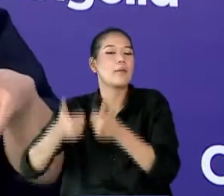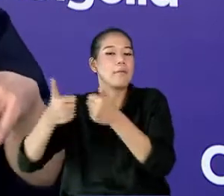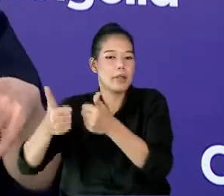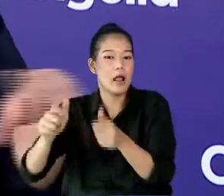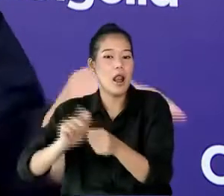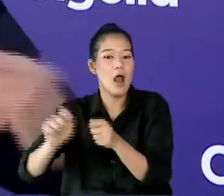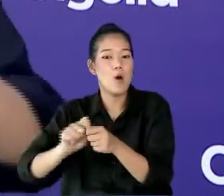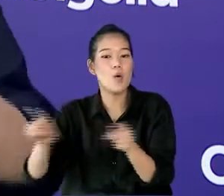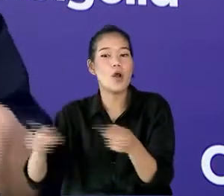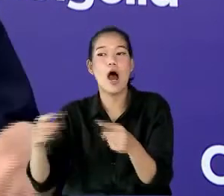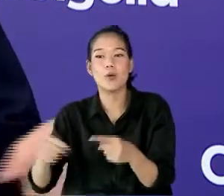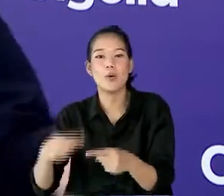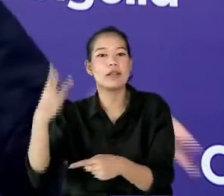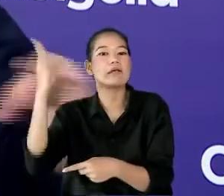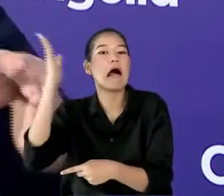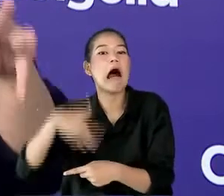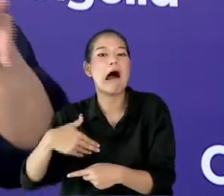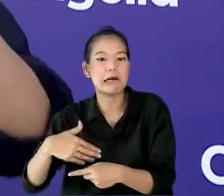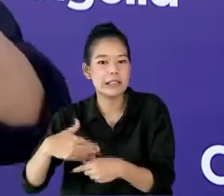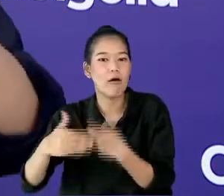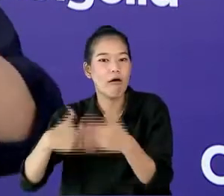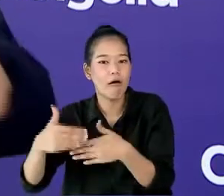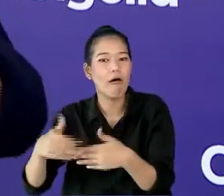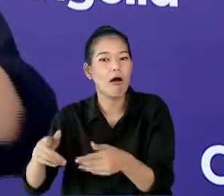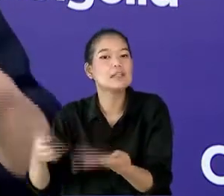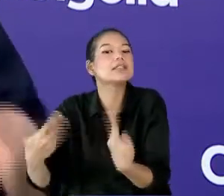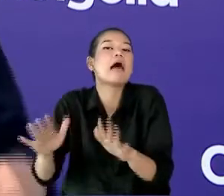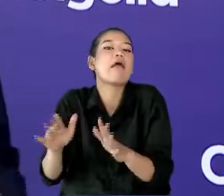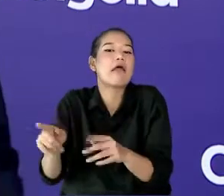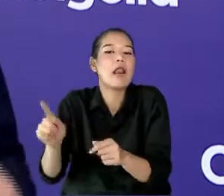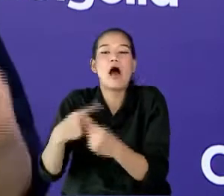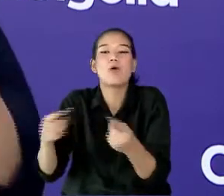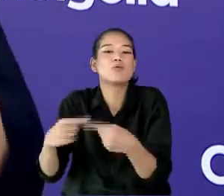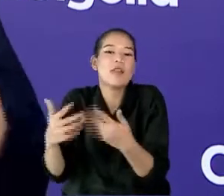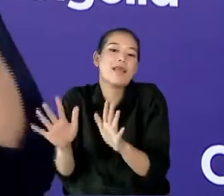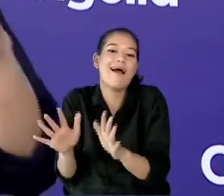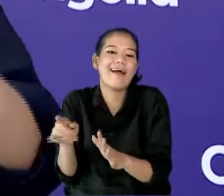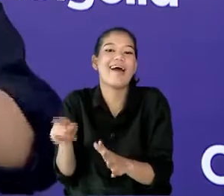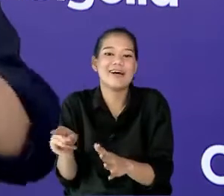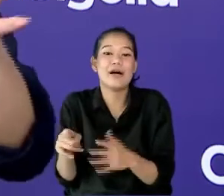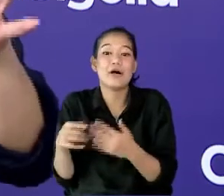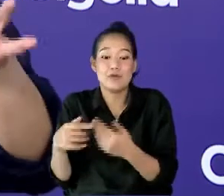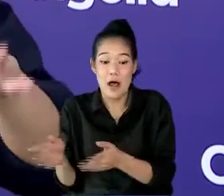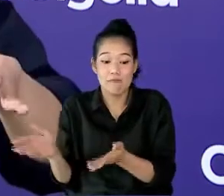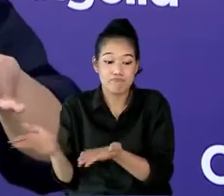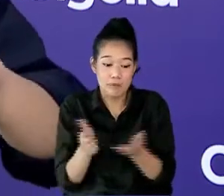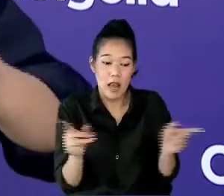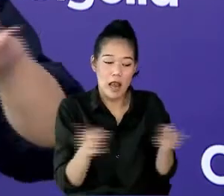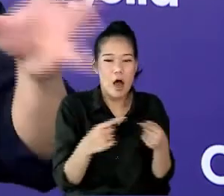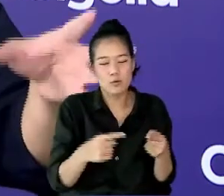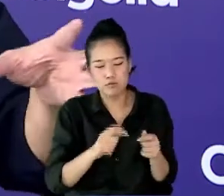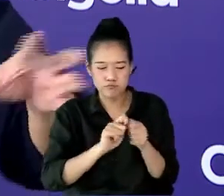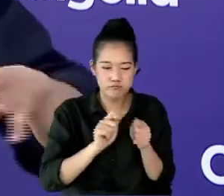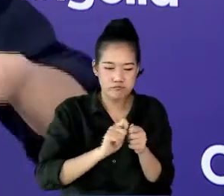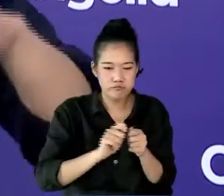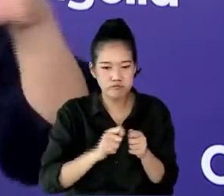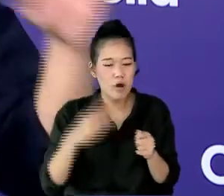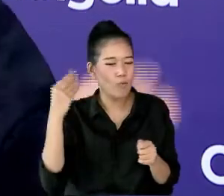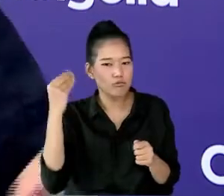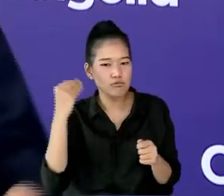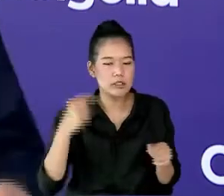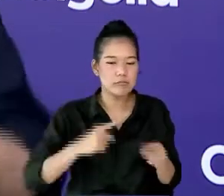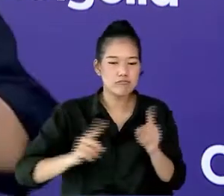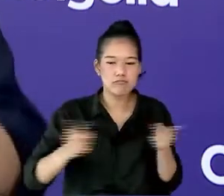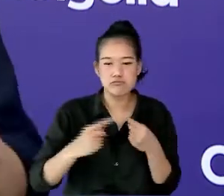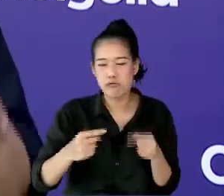menciptakan lagunya itu cuma 3 hari loh. Saya kasih waktu 3 hari, jadi 3 hari. Terus kemudian aransemen lagunya butuh beberapa waktu, lalu